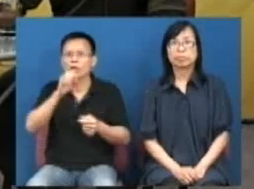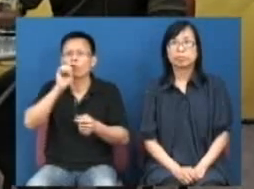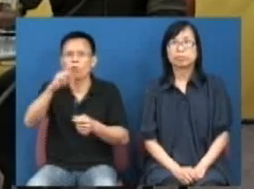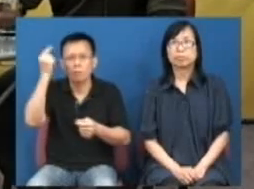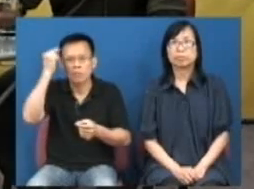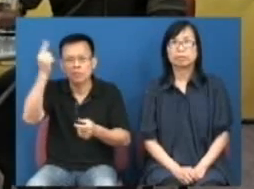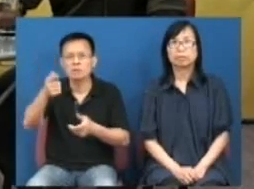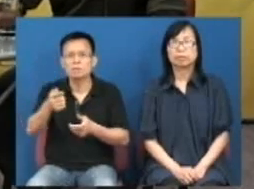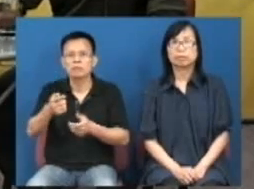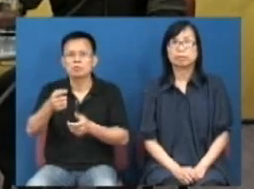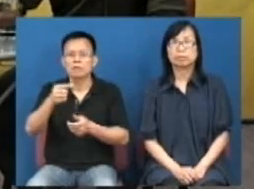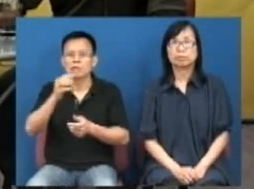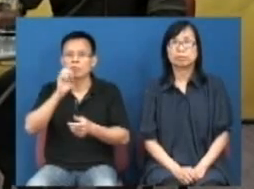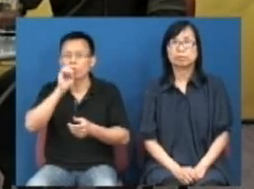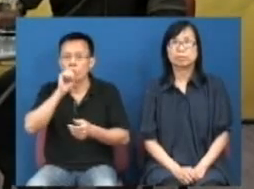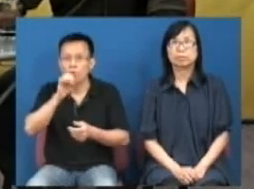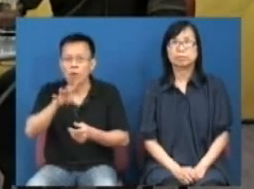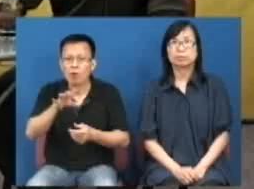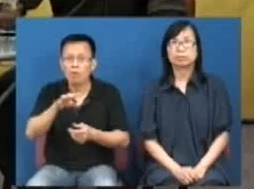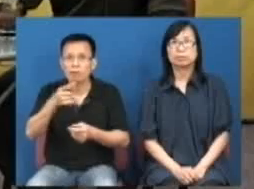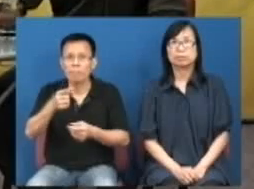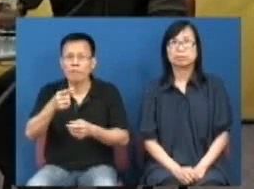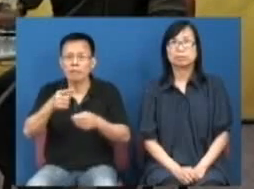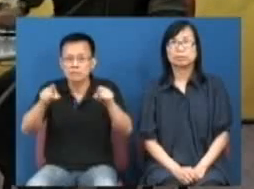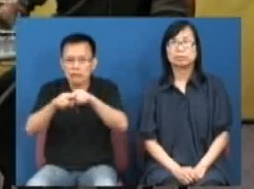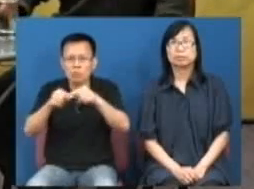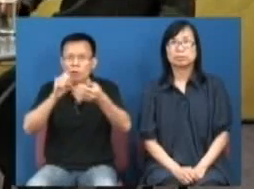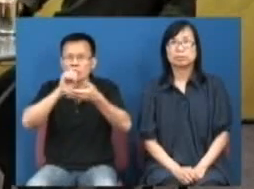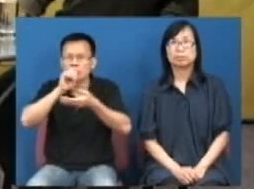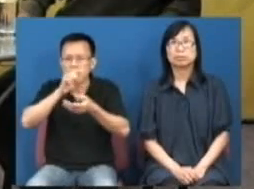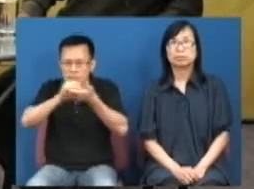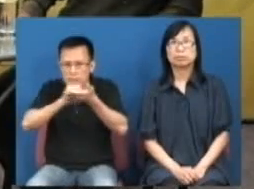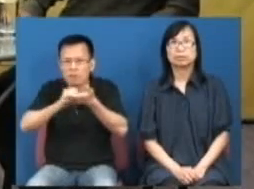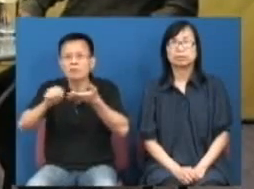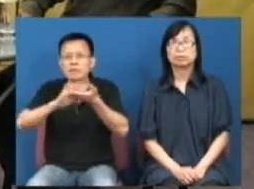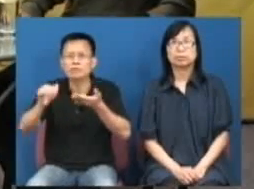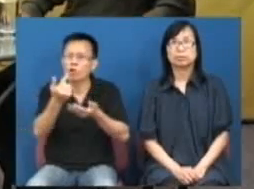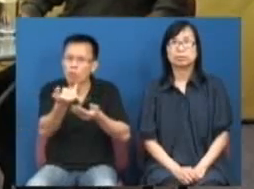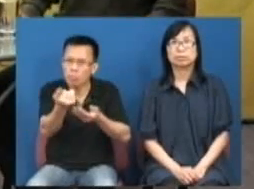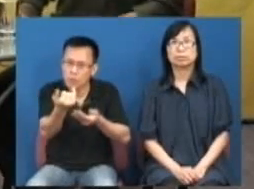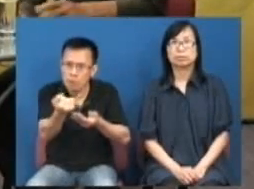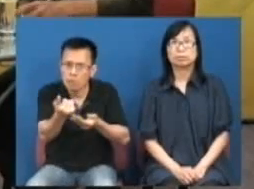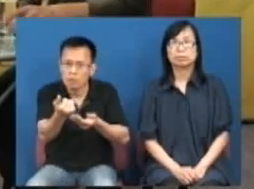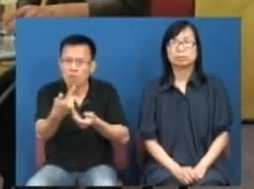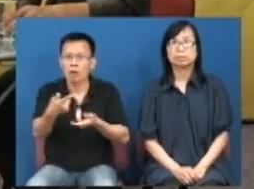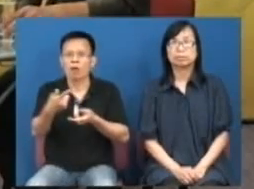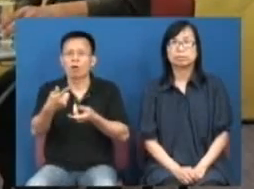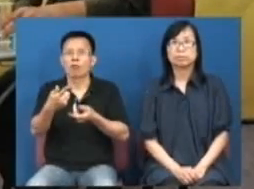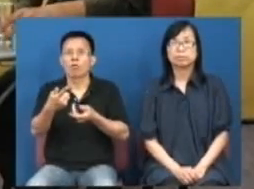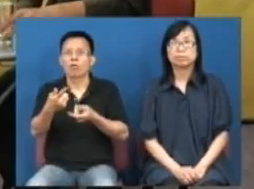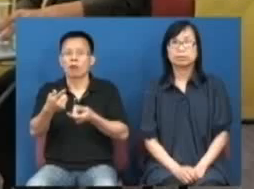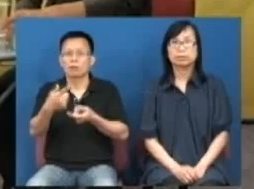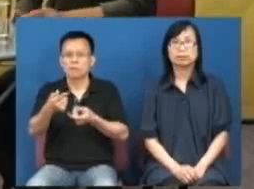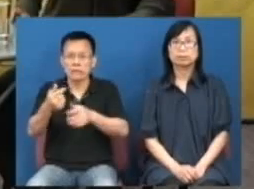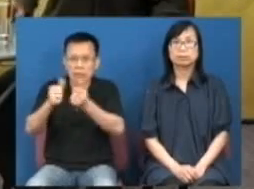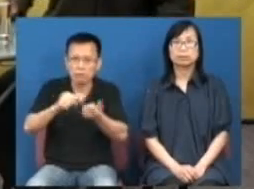人知就係話喺同一段度寫明得唔得啊？我唔介意你哋嗰、那個，你哋靠呢行嘢係食飯